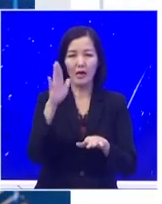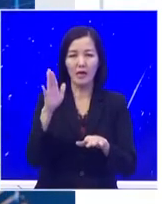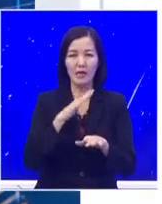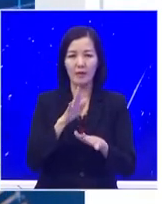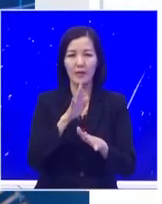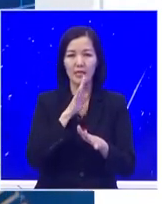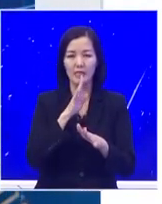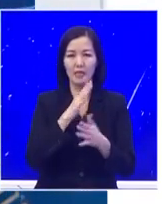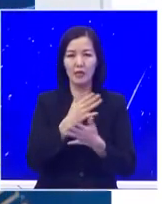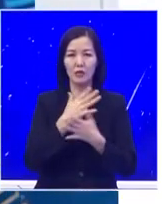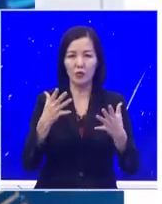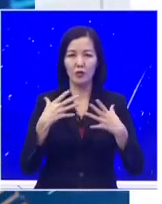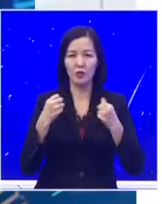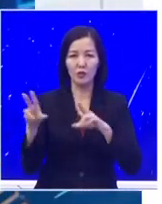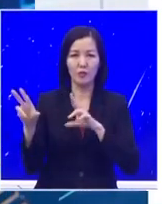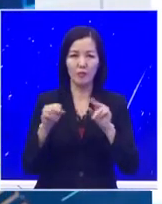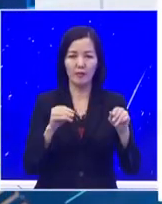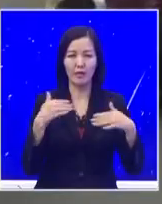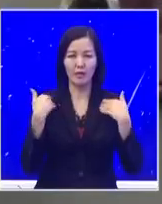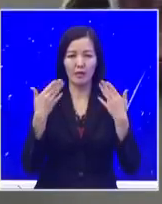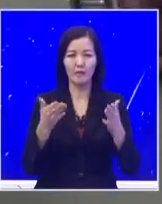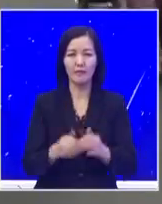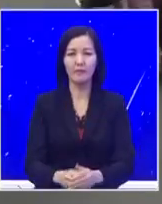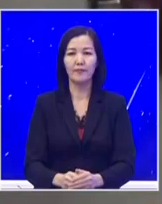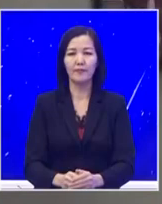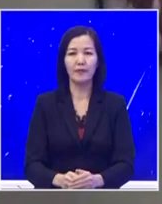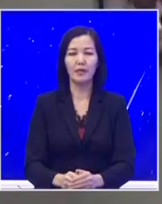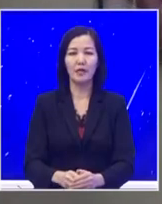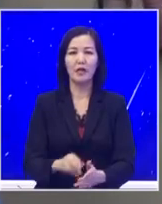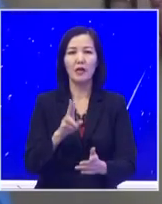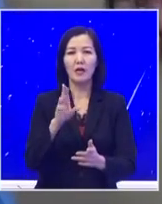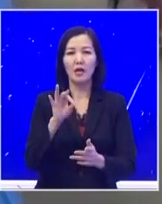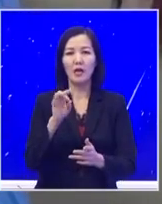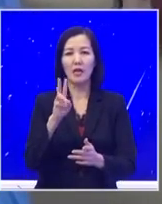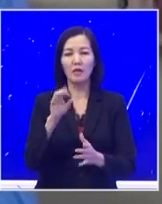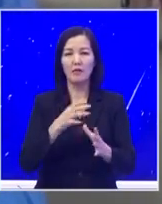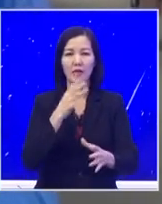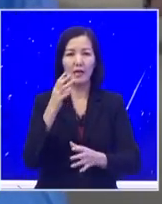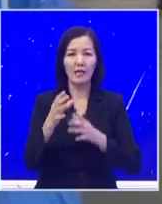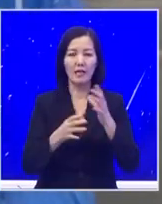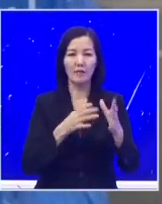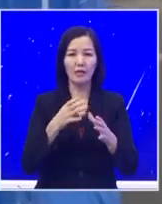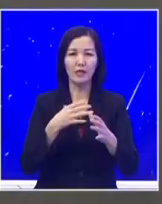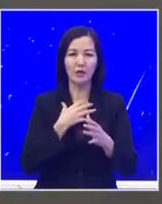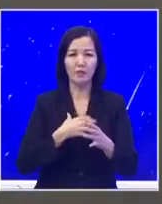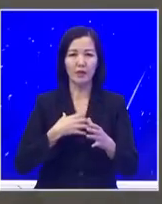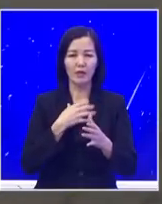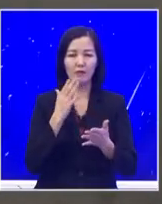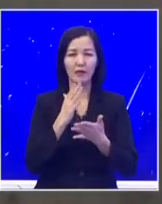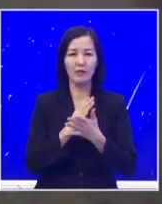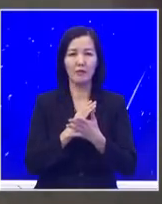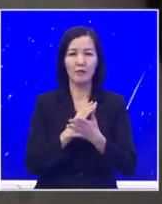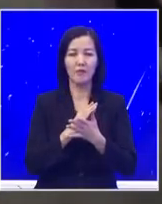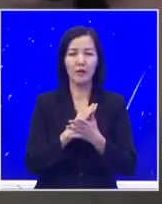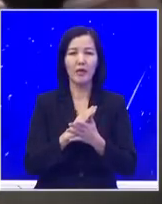зор денсаулық, бақ береке тілеймін. Таж вирусы тажалдай әлемді үрейлендіріп тұр. Әлем елдері қауіпсіздік шараларын